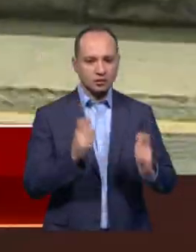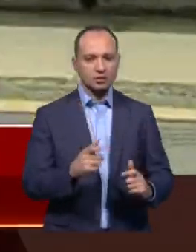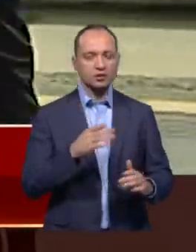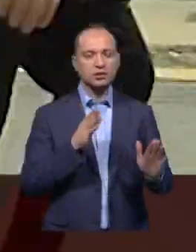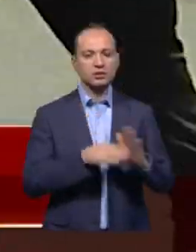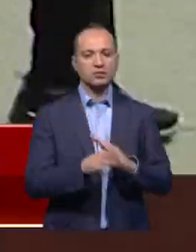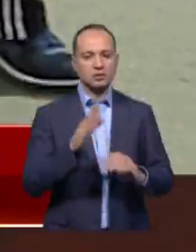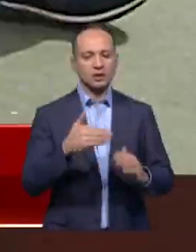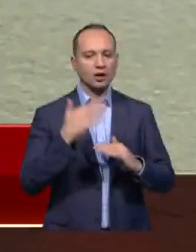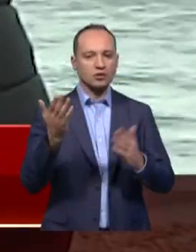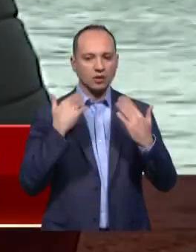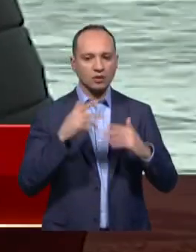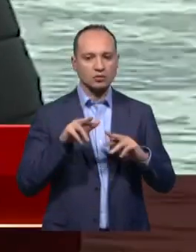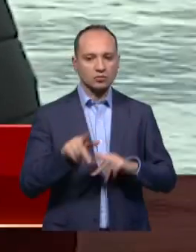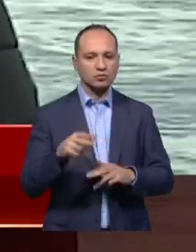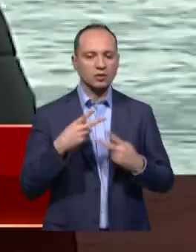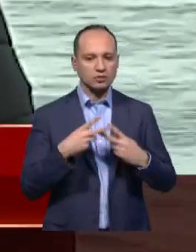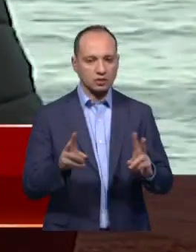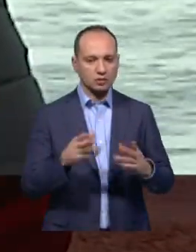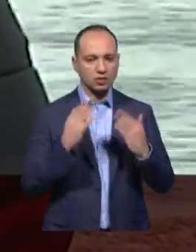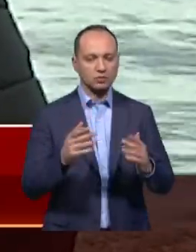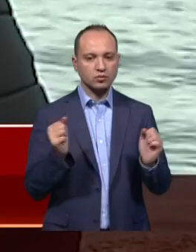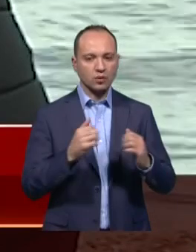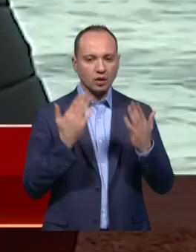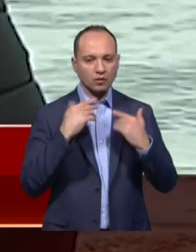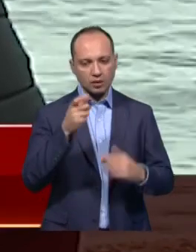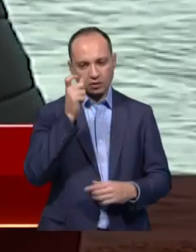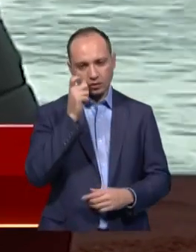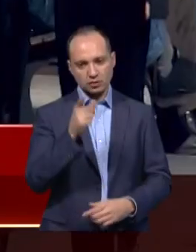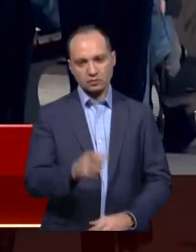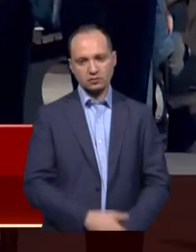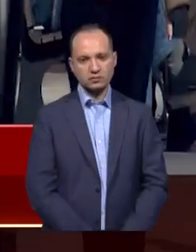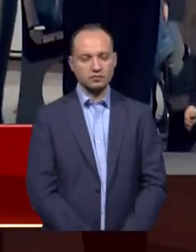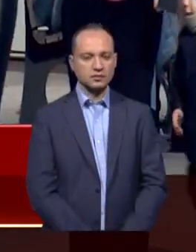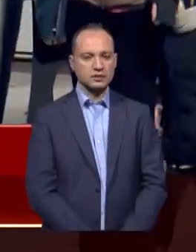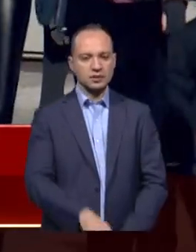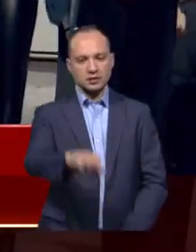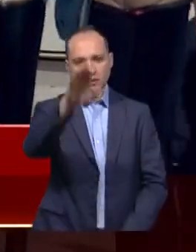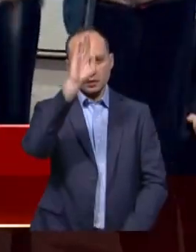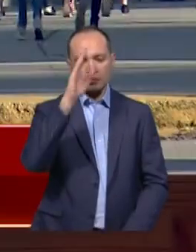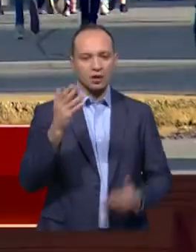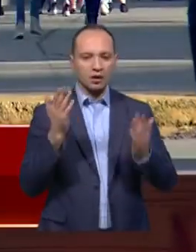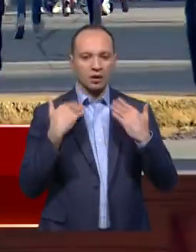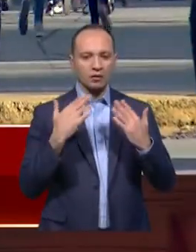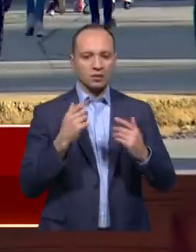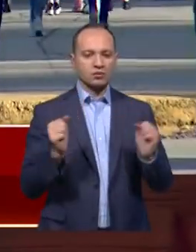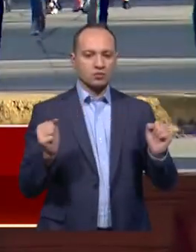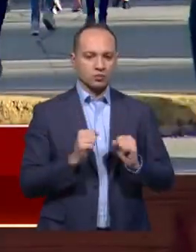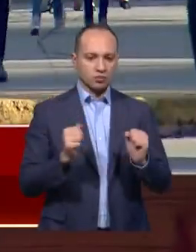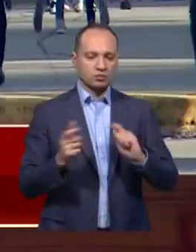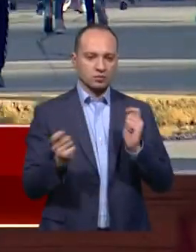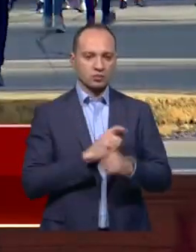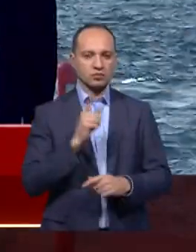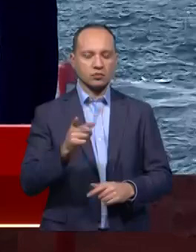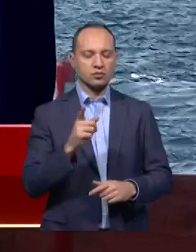mekanlarda gidilmeyecek açık havada yürümek ise serbest ancak soğuk havalara dikkat İstanbul'da havalar birdenbire değişti